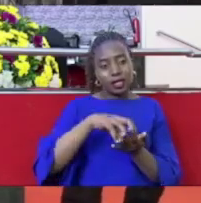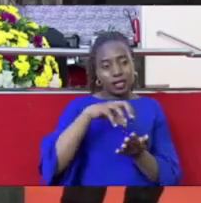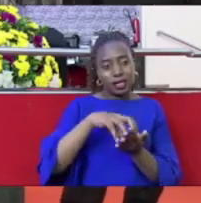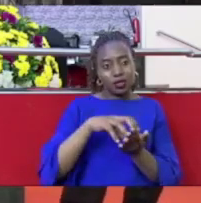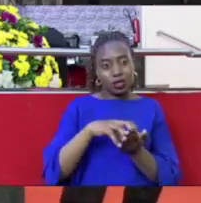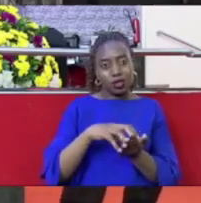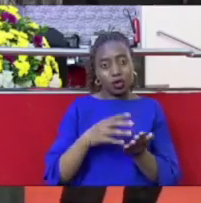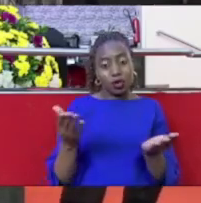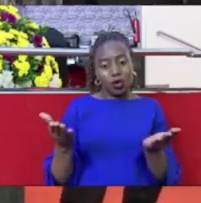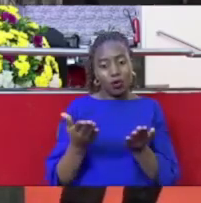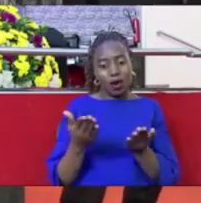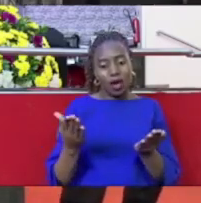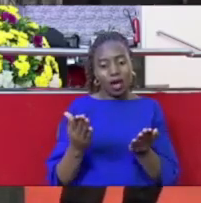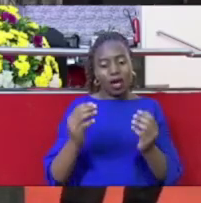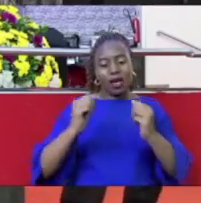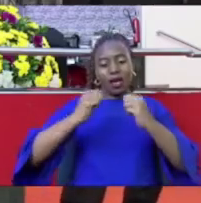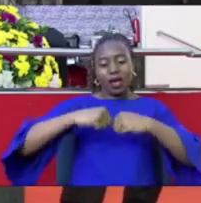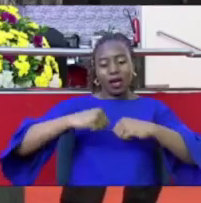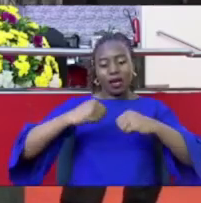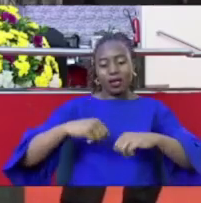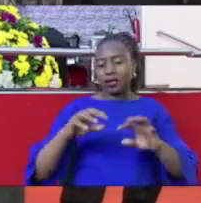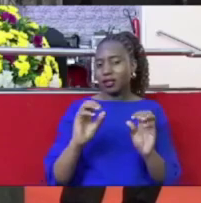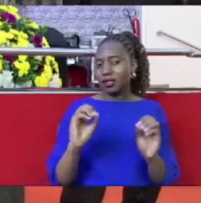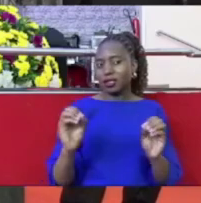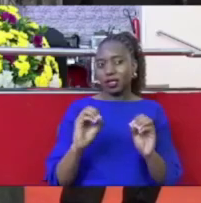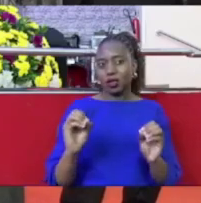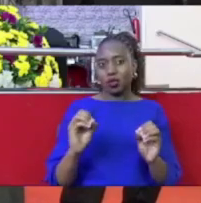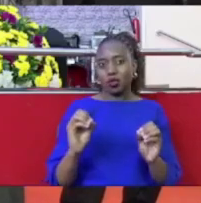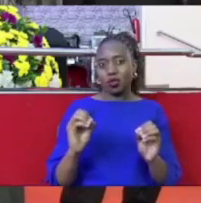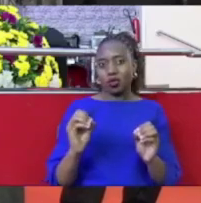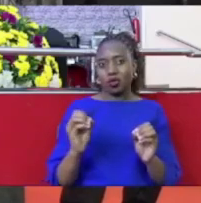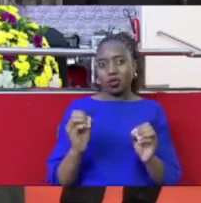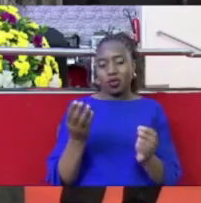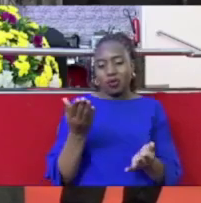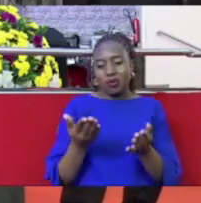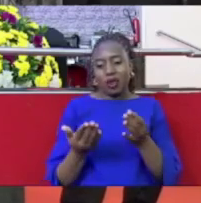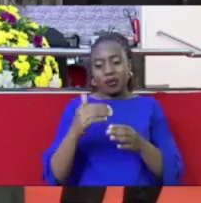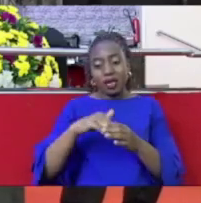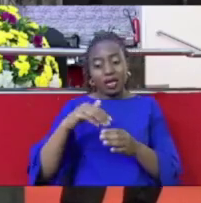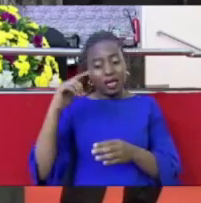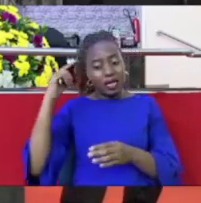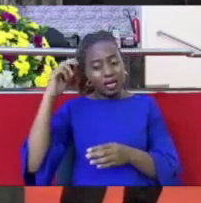you differ ambapo atakuwa na tofauti in reason katika in mawazo